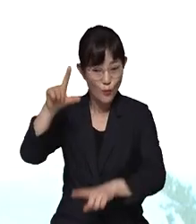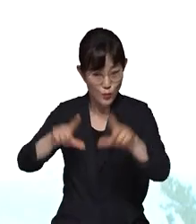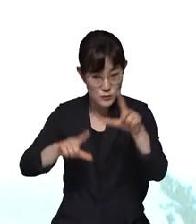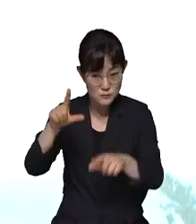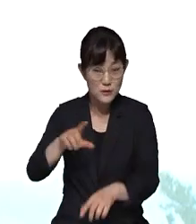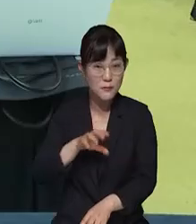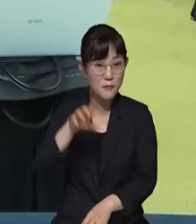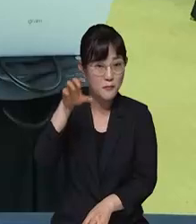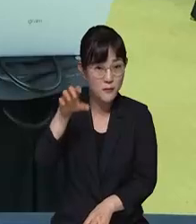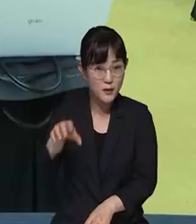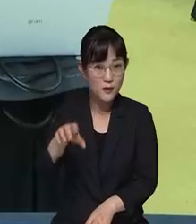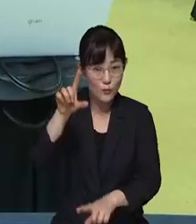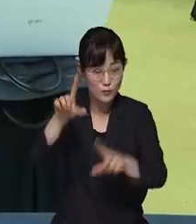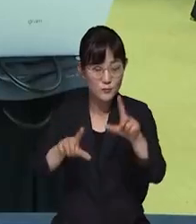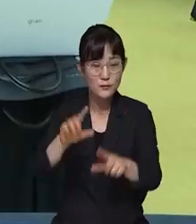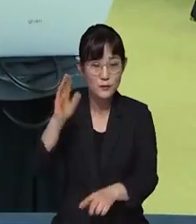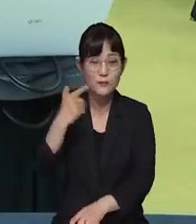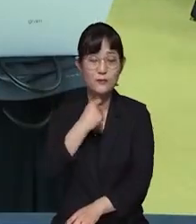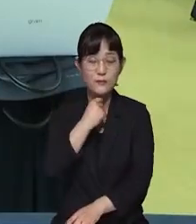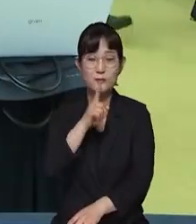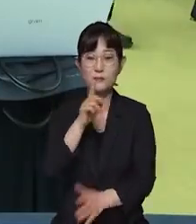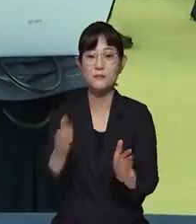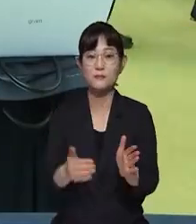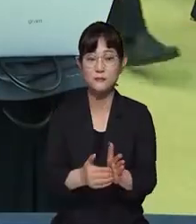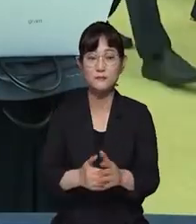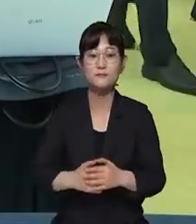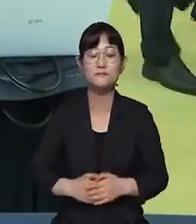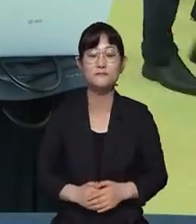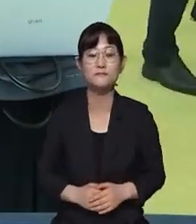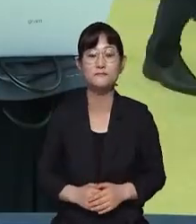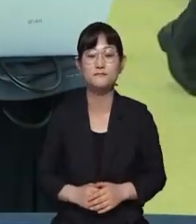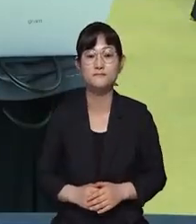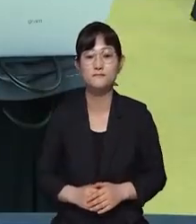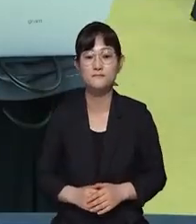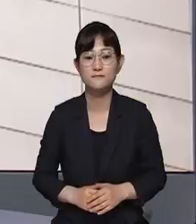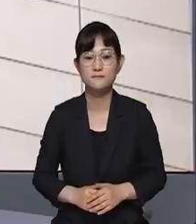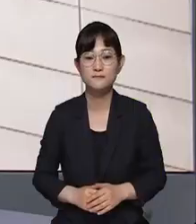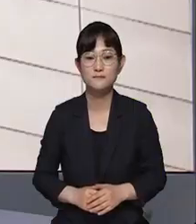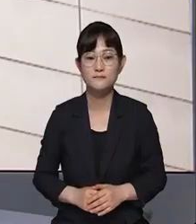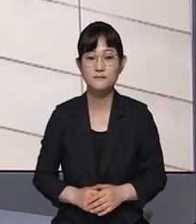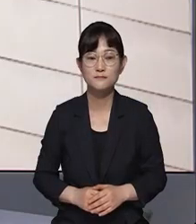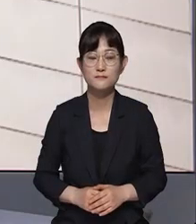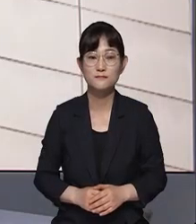모두가 참고할 만한 모델이 됐으면 좋겠다고 덧붙였습니다.